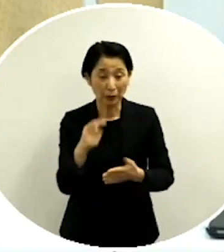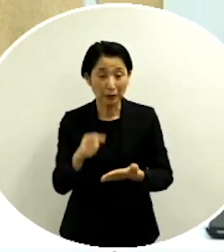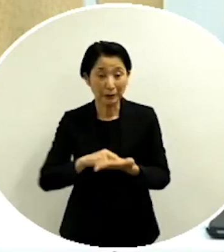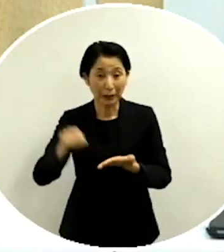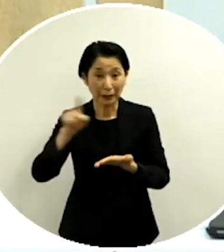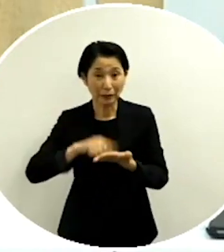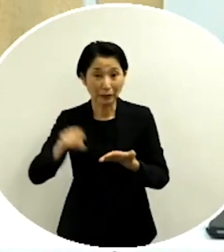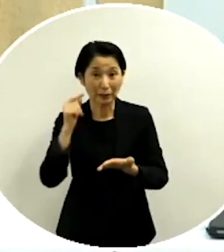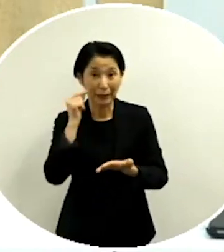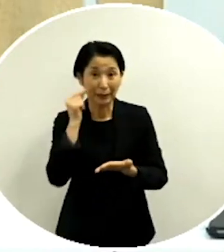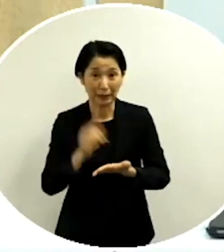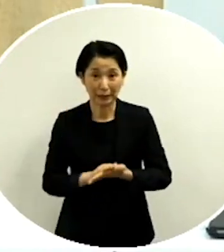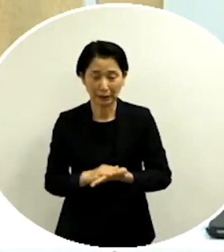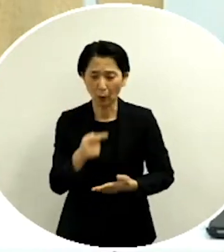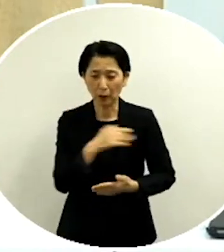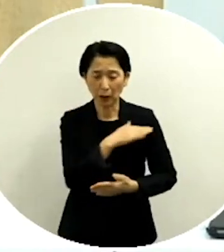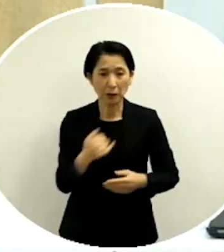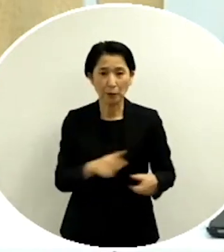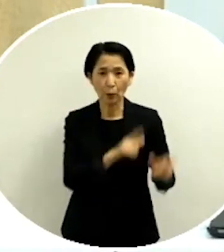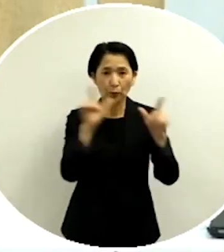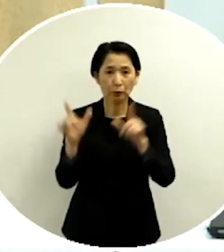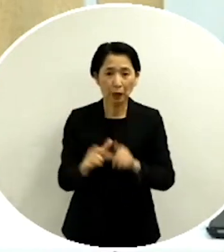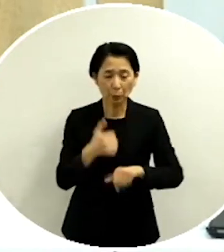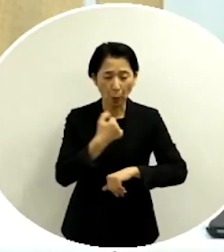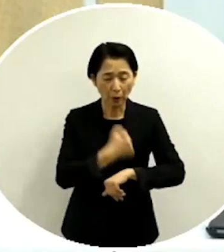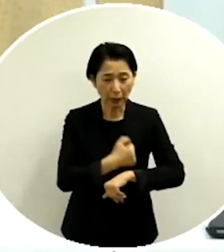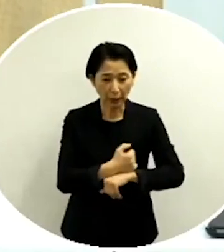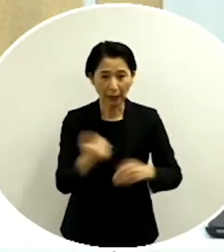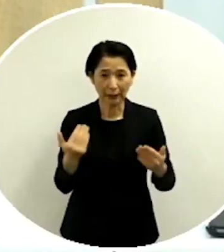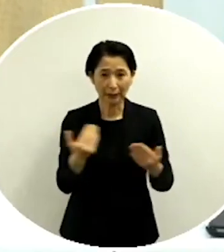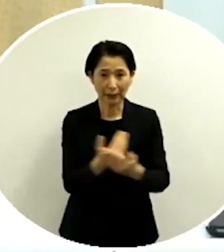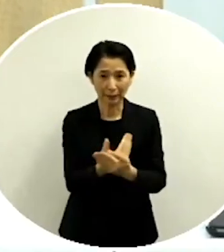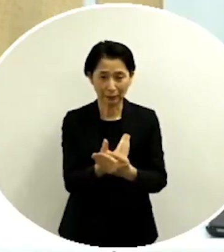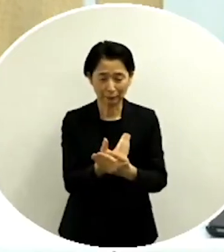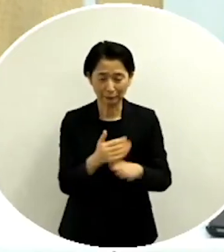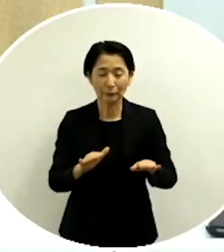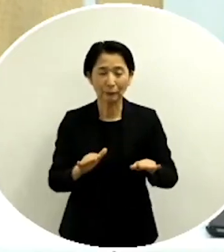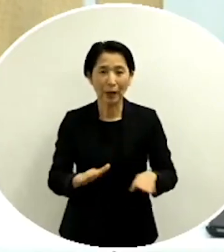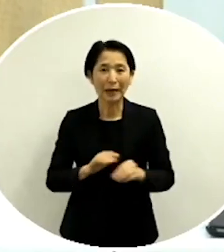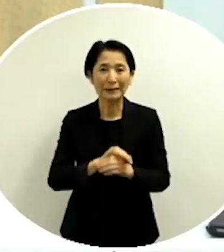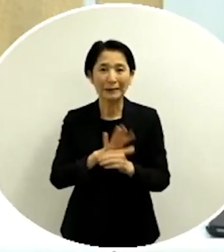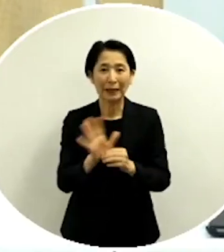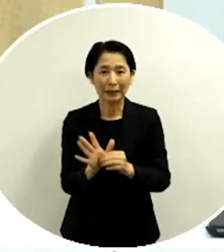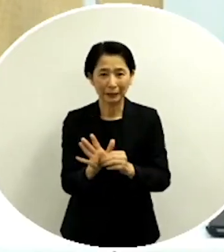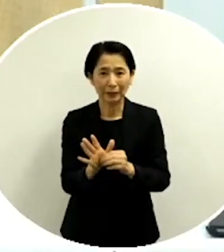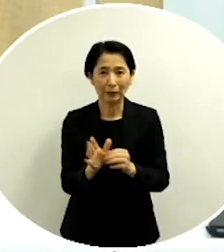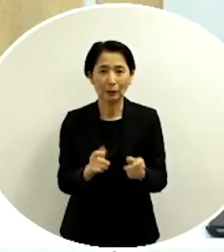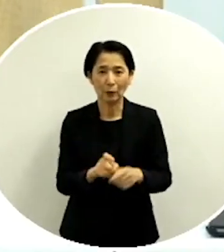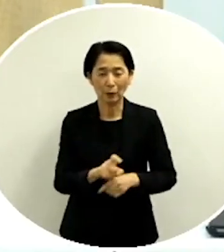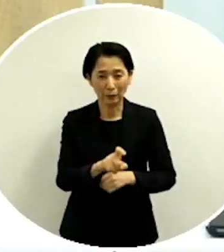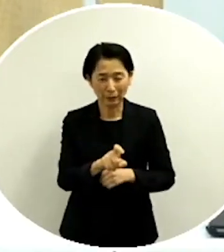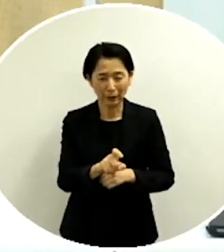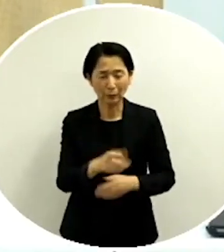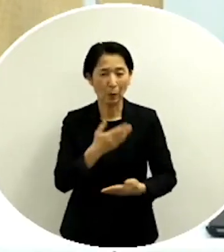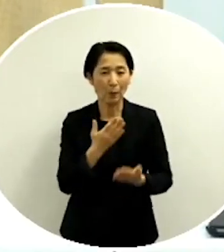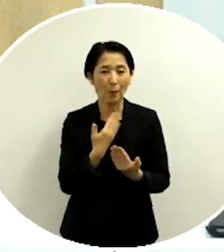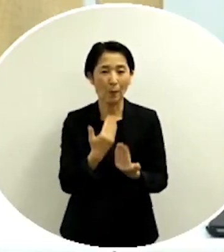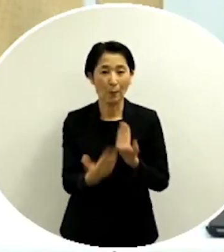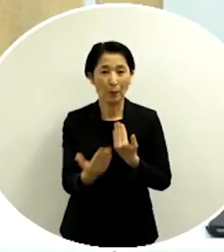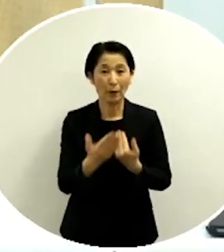が本当にとんでもないことになってしまうを新型コロナウィルス感染かでも明らかになりましたけれども